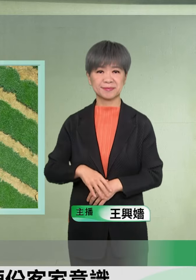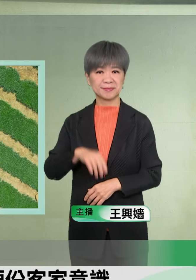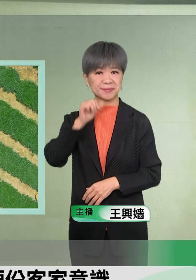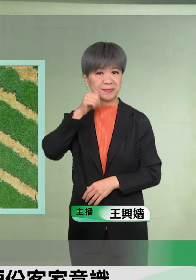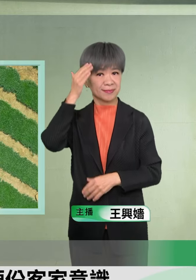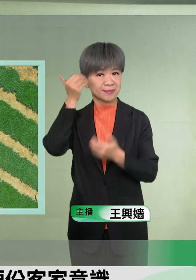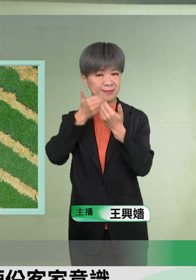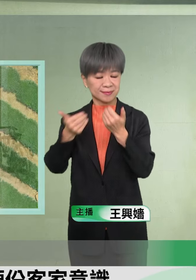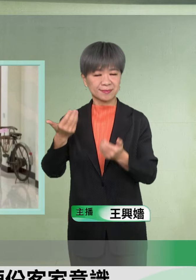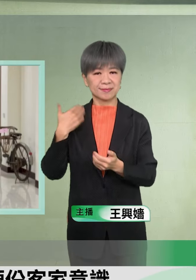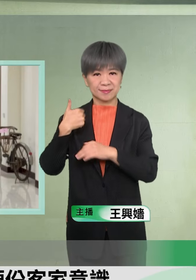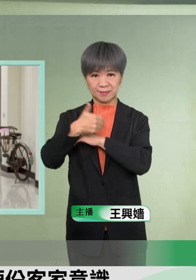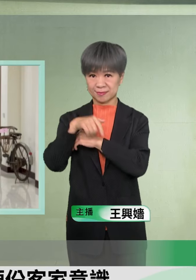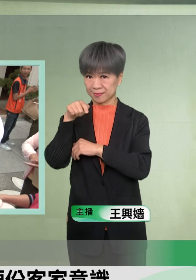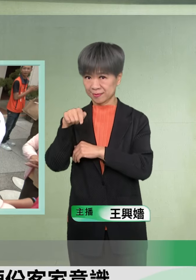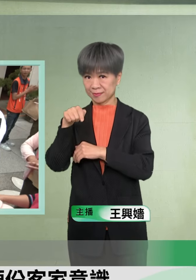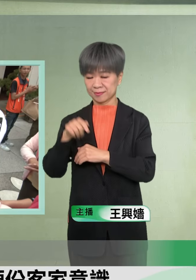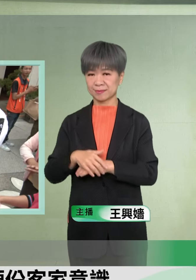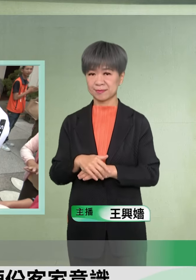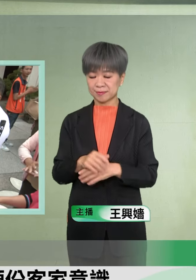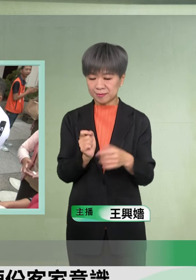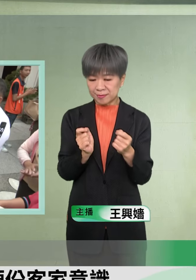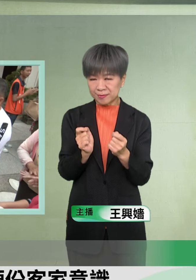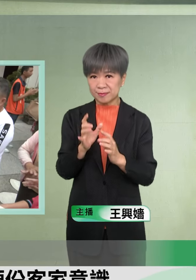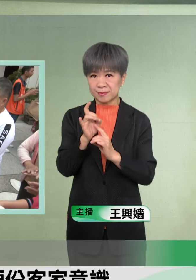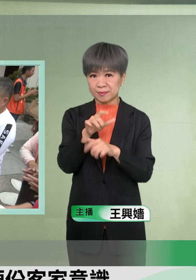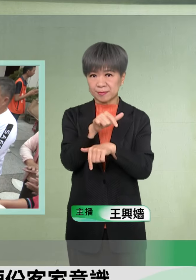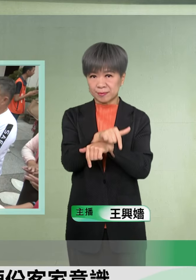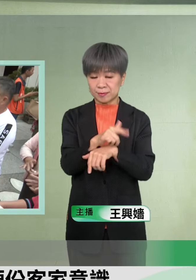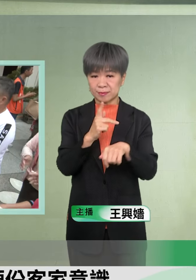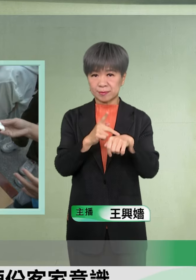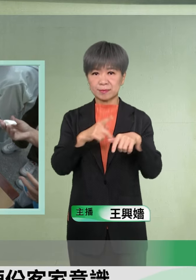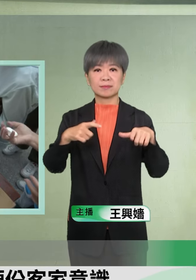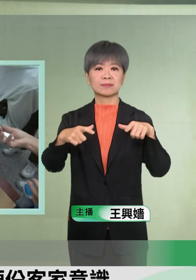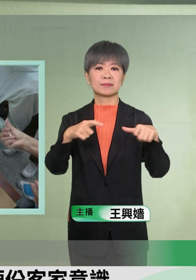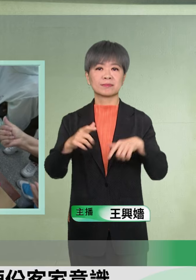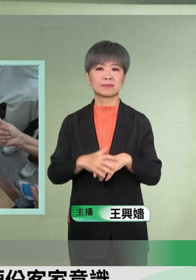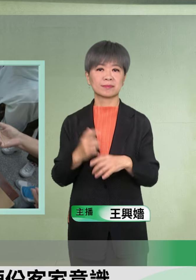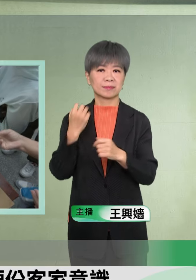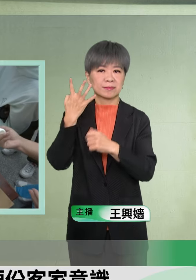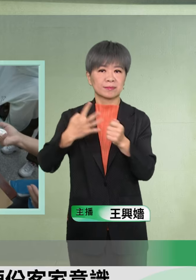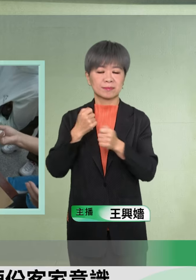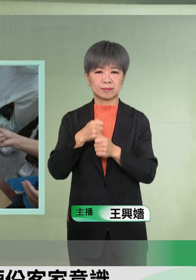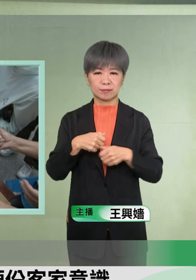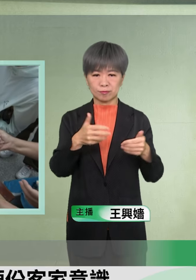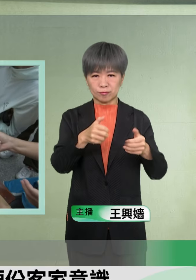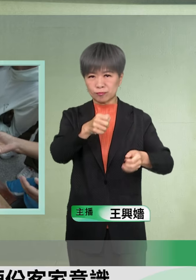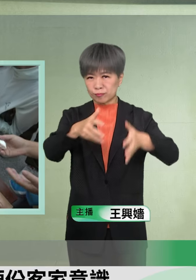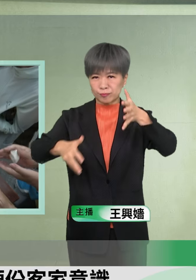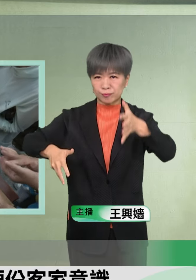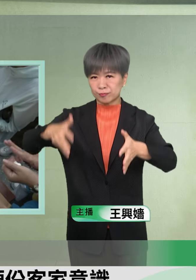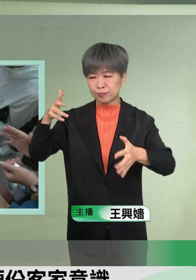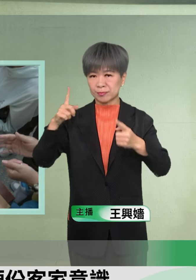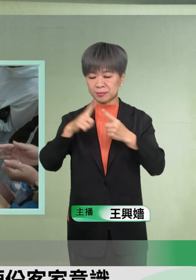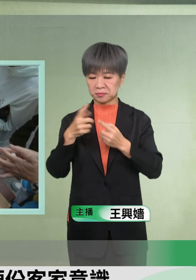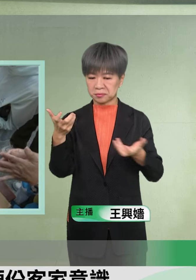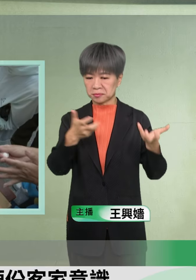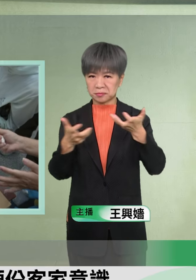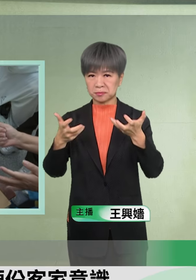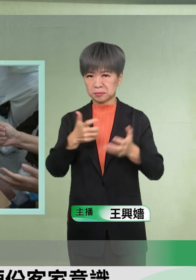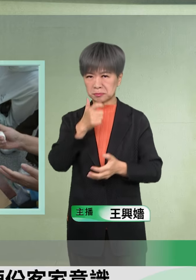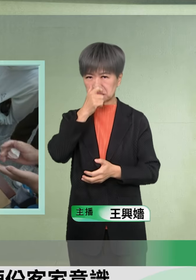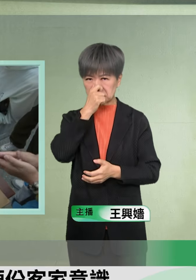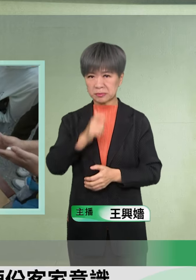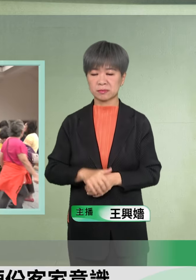明日天分好种天气，现在东江中南可好天气。也今年呢，东都会降温，人口越来越